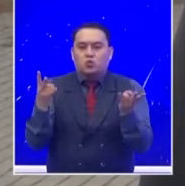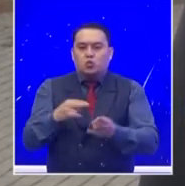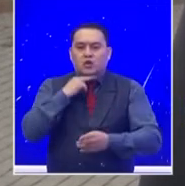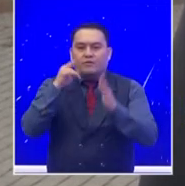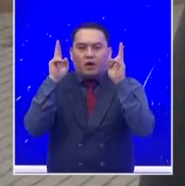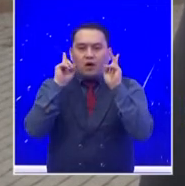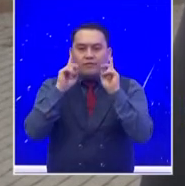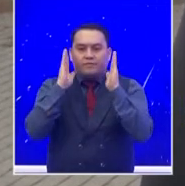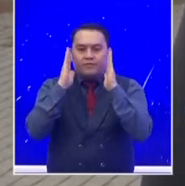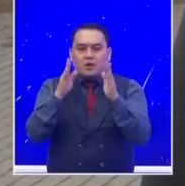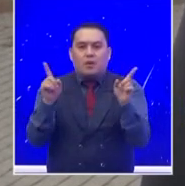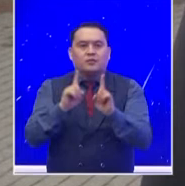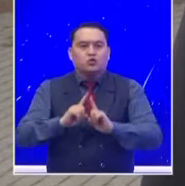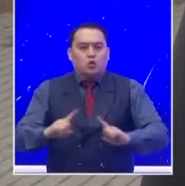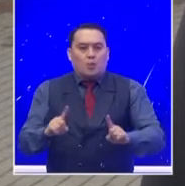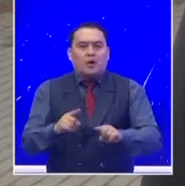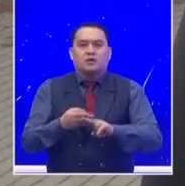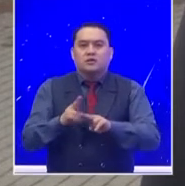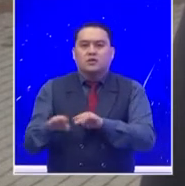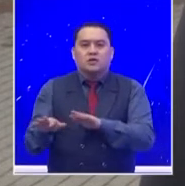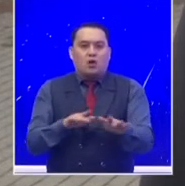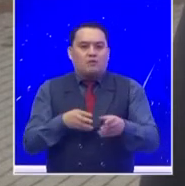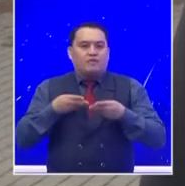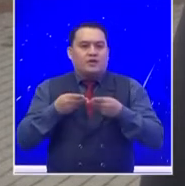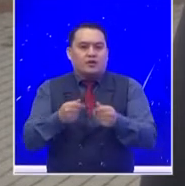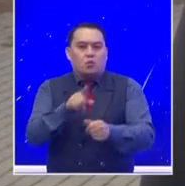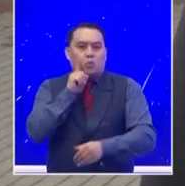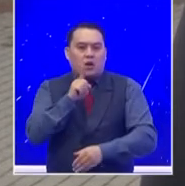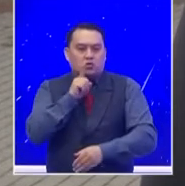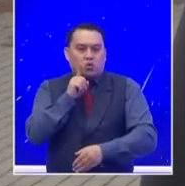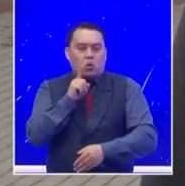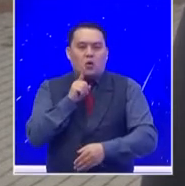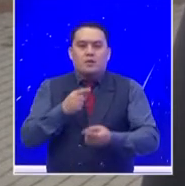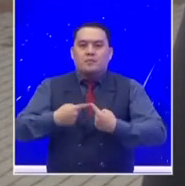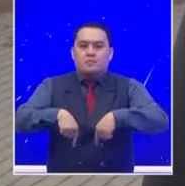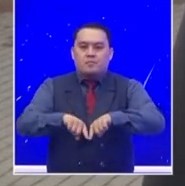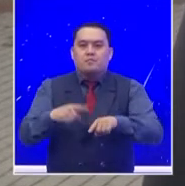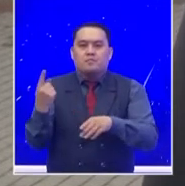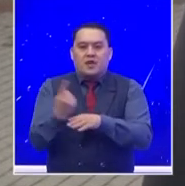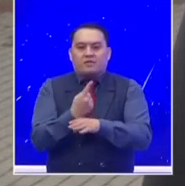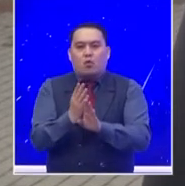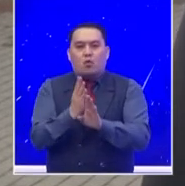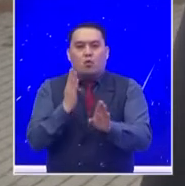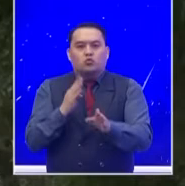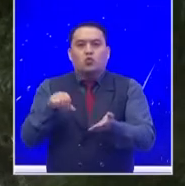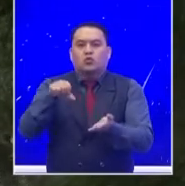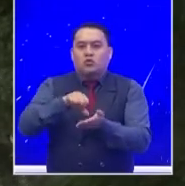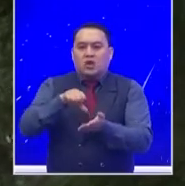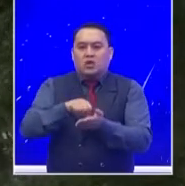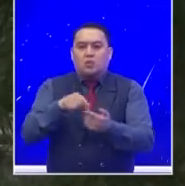уделить особое внимание, учитывая, что коррупционные действия плохо влияют на молодежь. Цель штаба, в первую очередь, это призвать граждан к участию